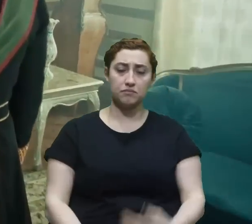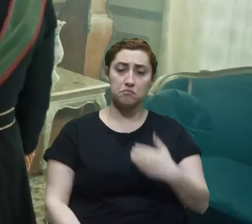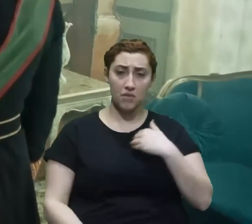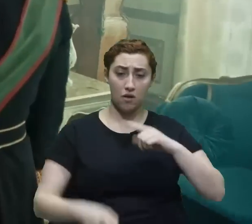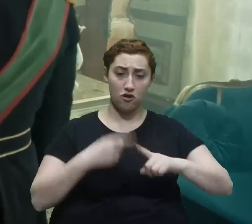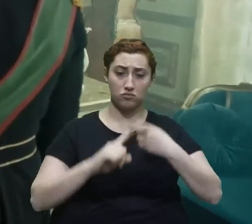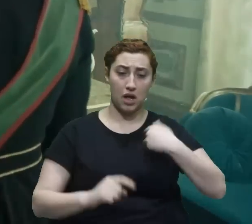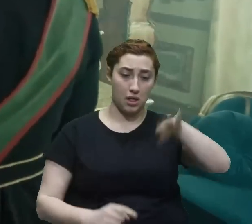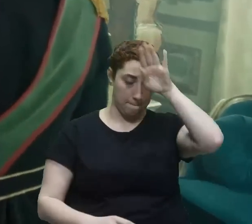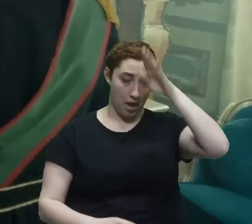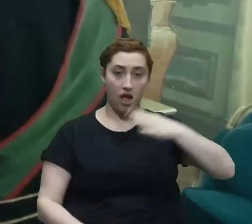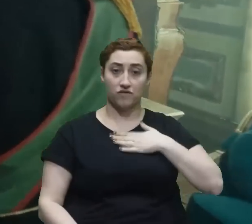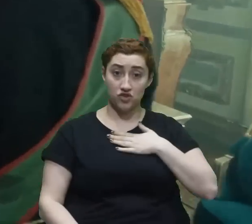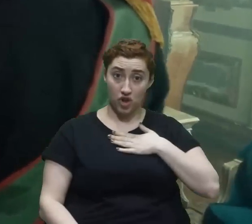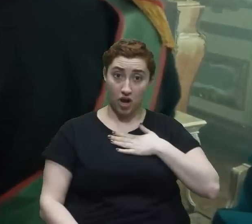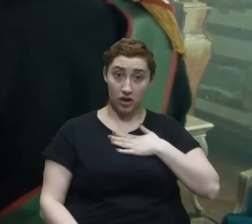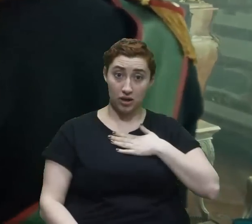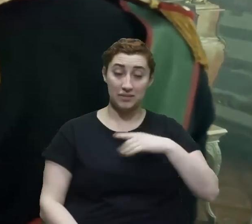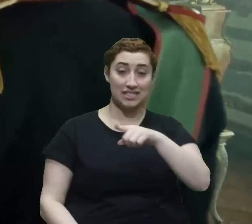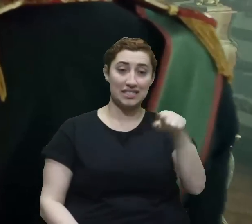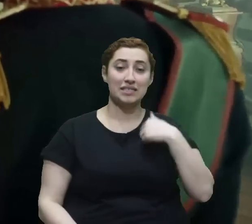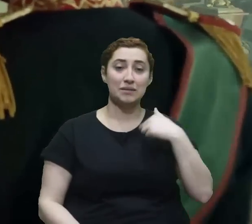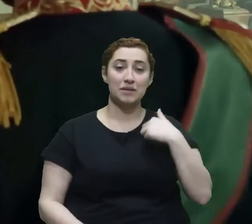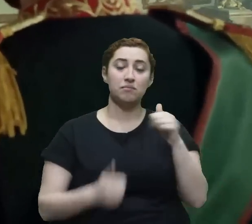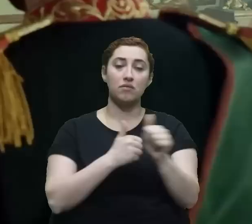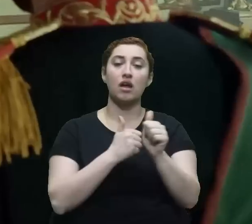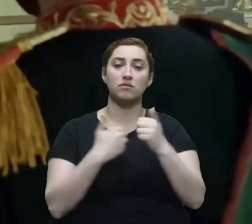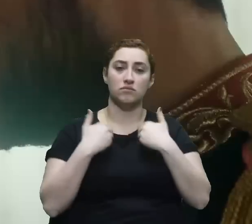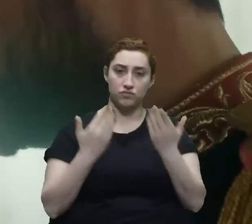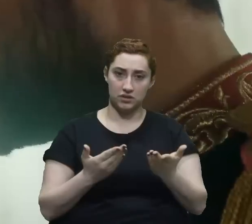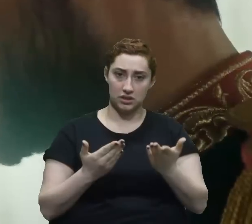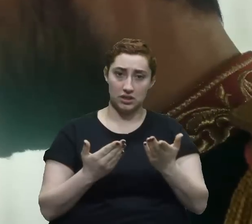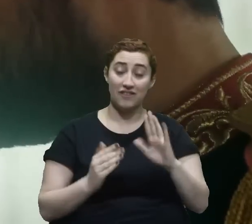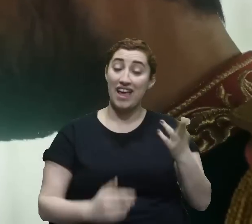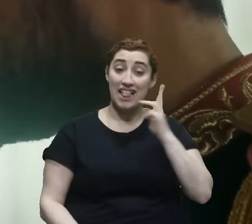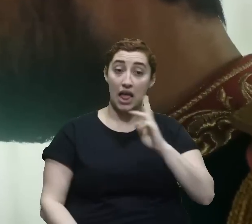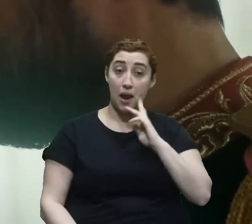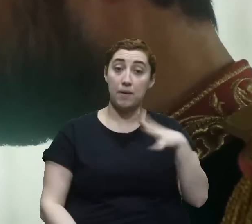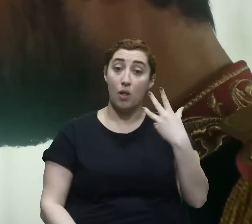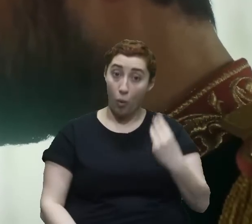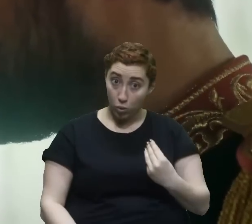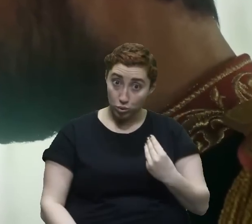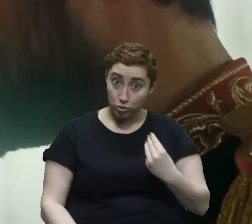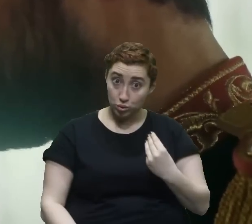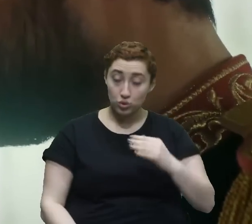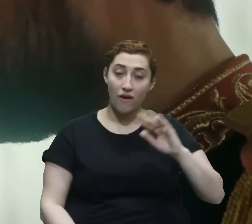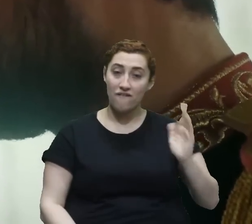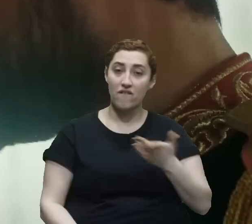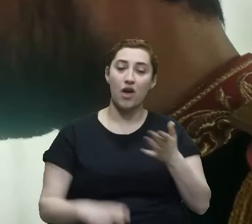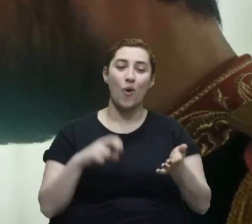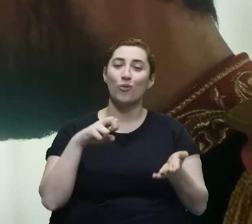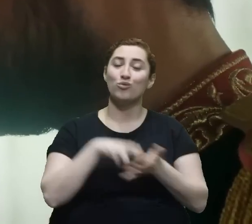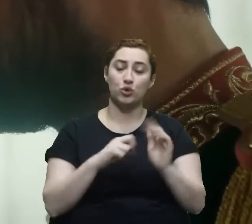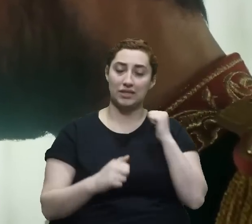Ben Osmanlı padişahıyım. Siz de benim sadrazamımsınız. Ya terbiyenizi takının ya da